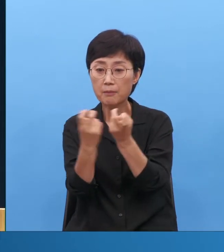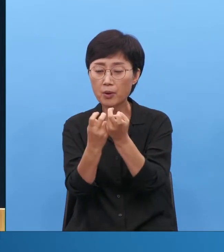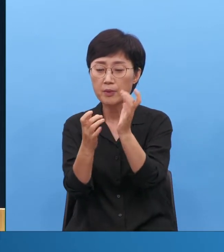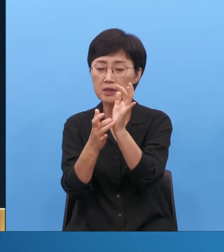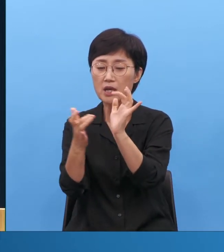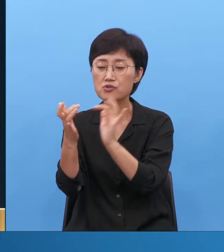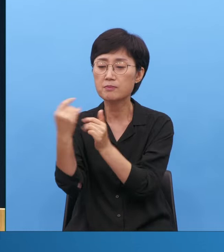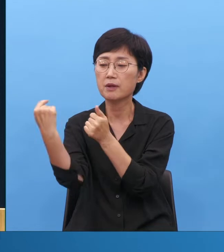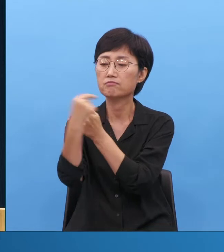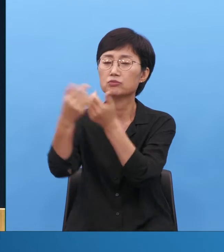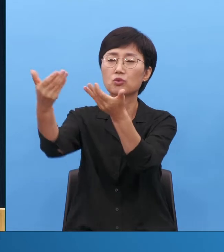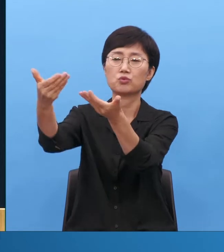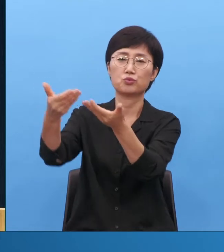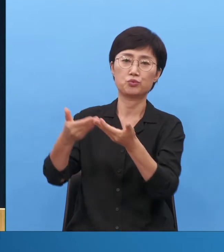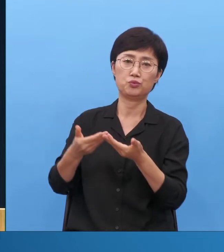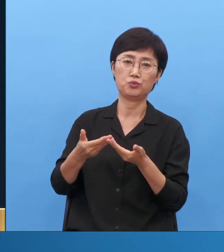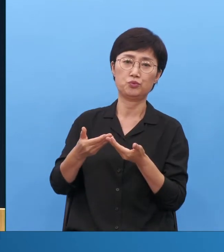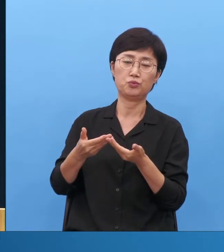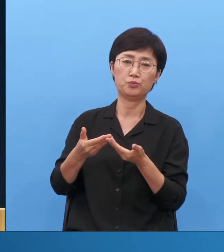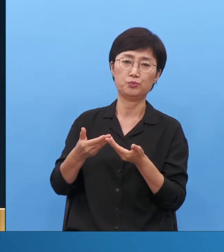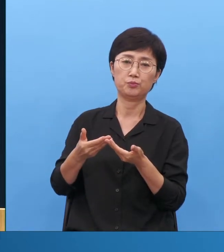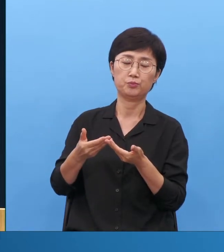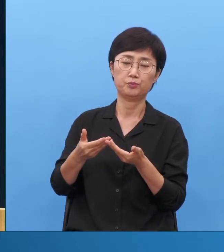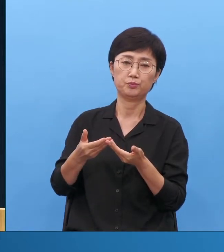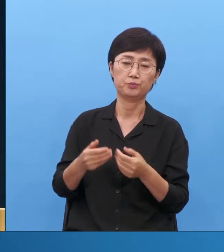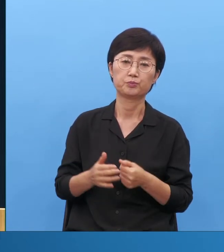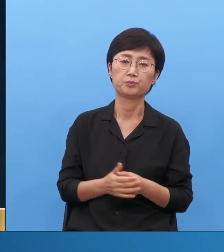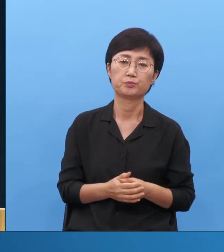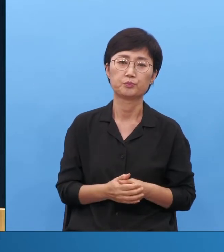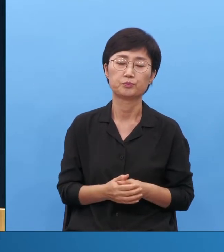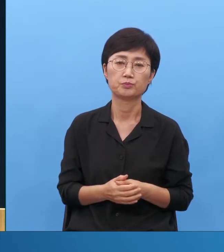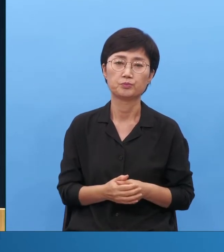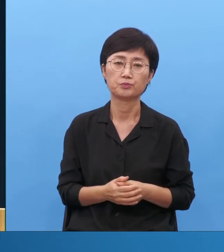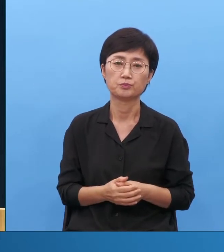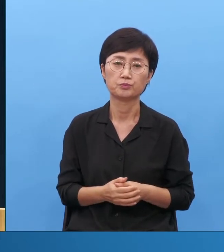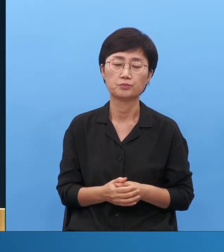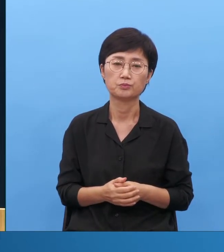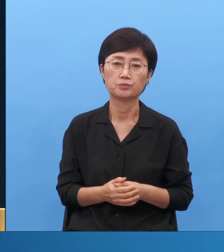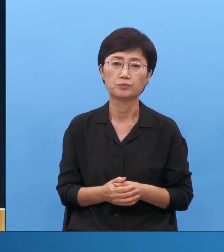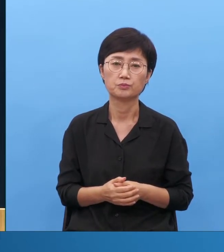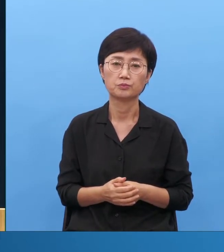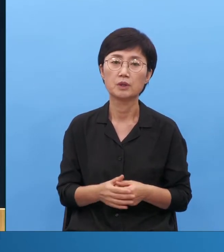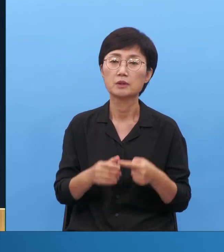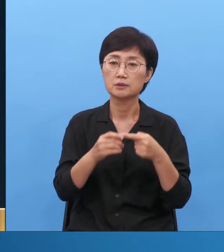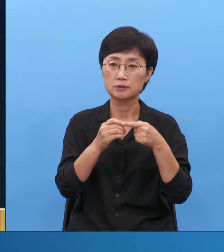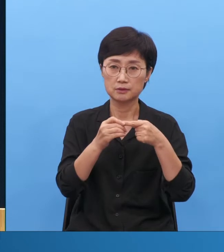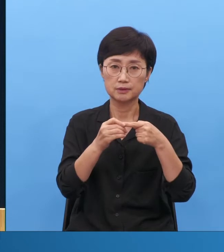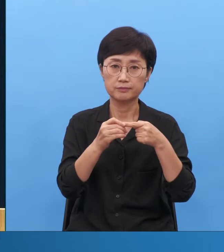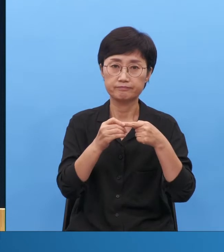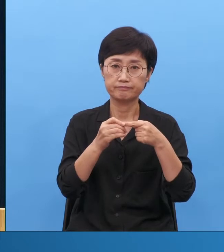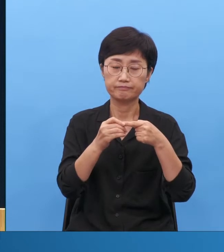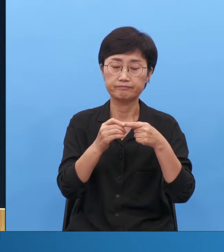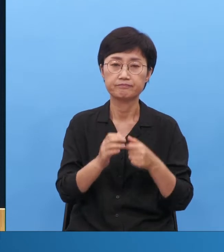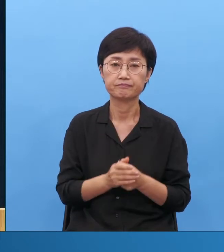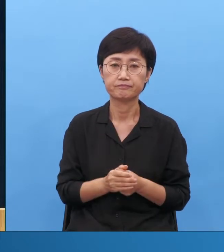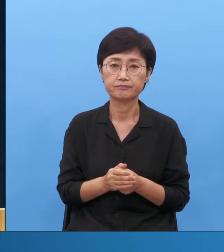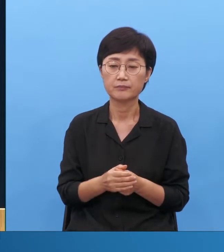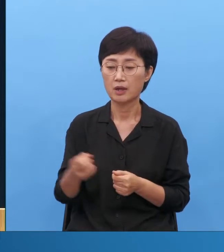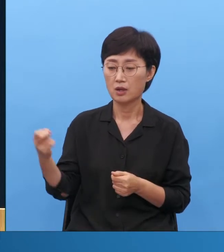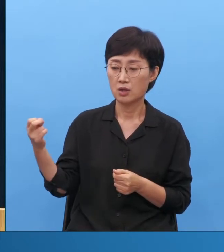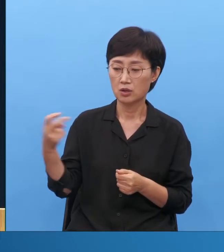And that is why in today's passage Jesus speaks to us about the way for us to block this darkness. 첫째입니다. First,